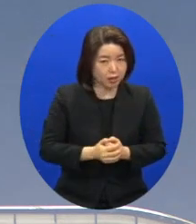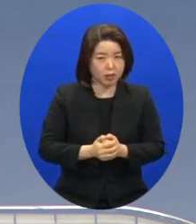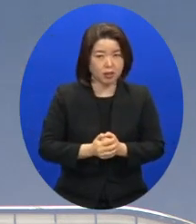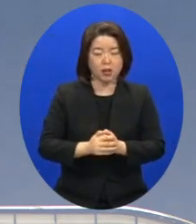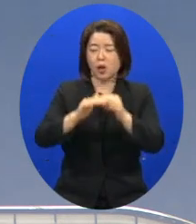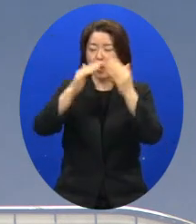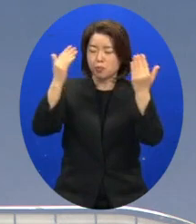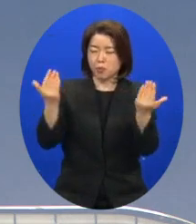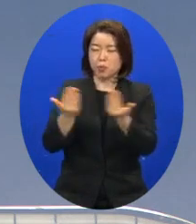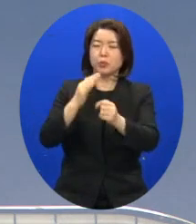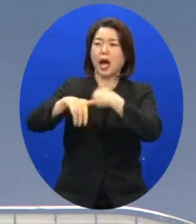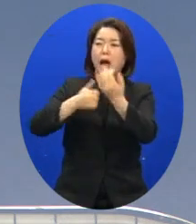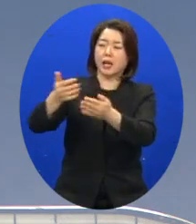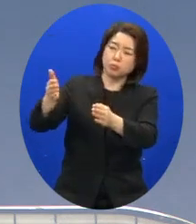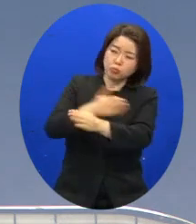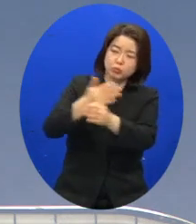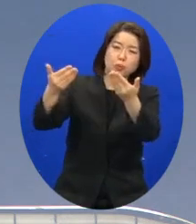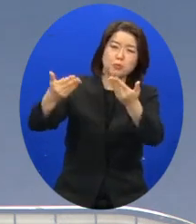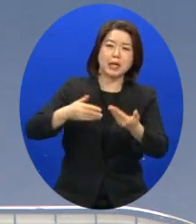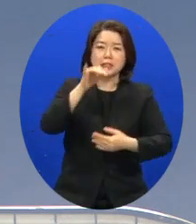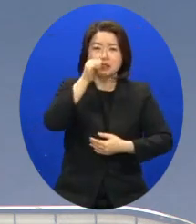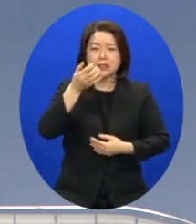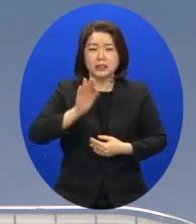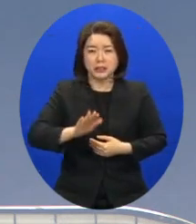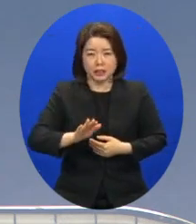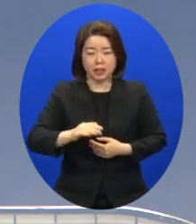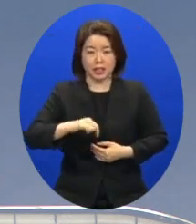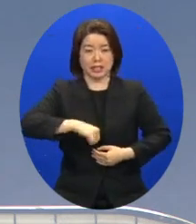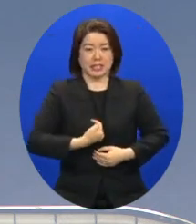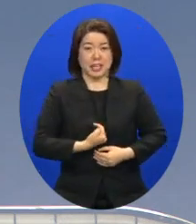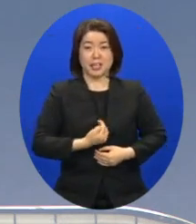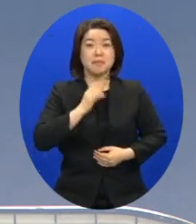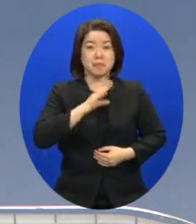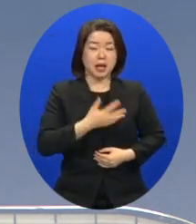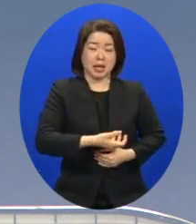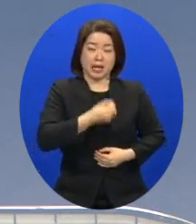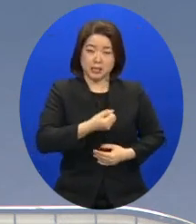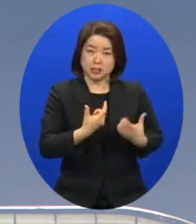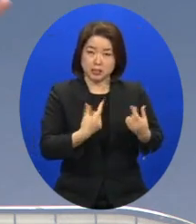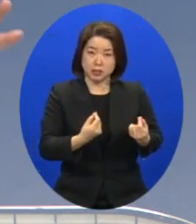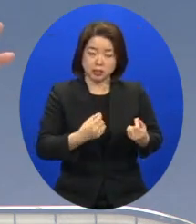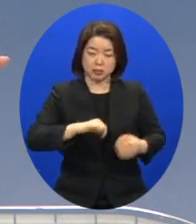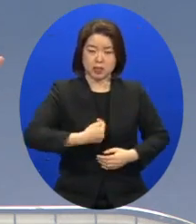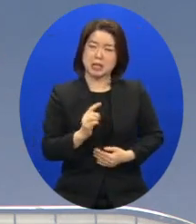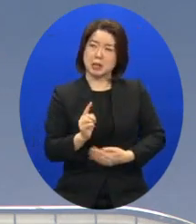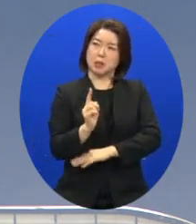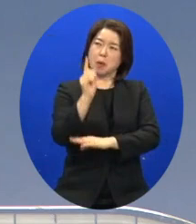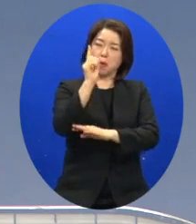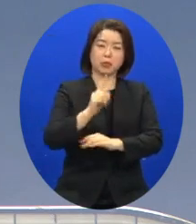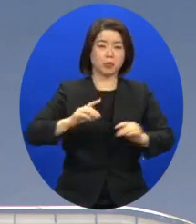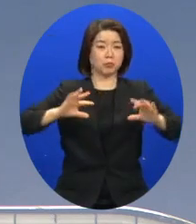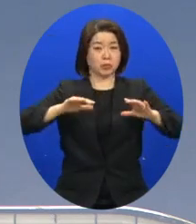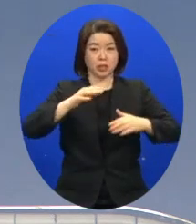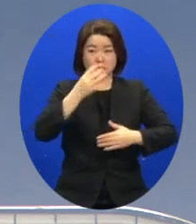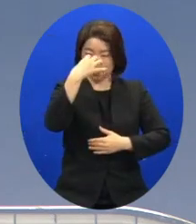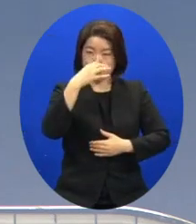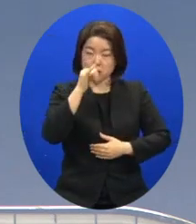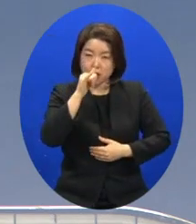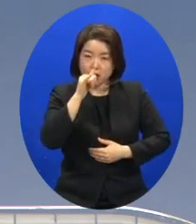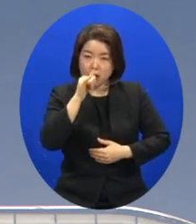받아 놓고서도 마치 극이 자기 것인 것처럼 자기를 높이고 자랑한 회사라 그리고는